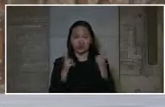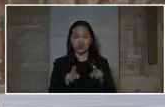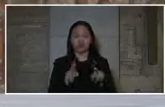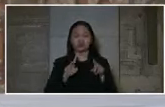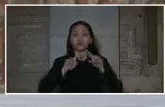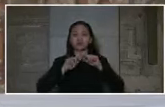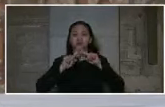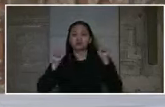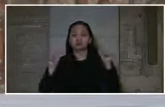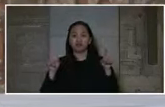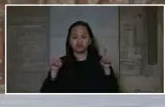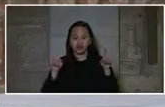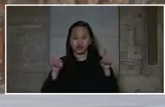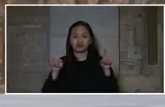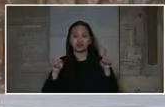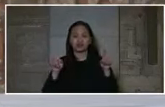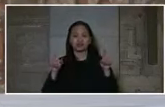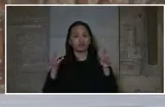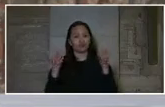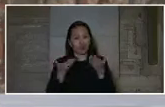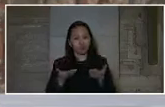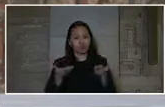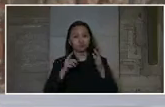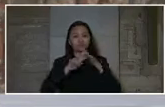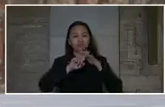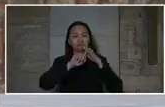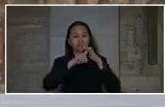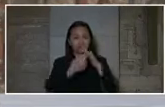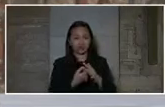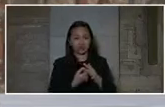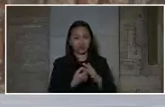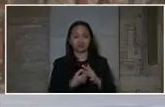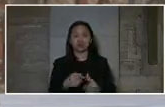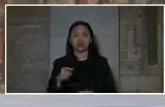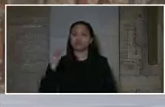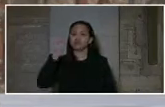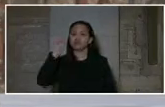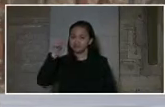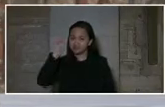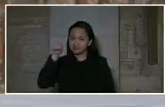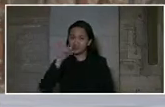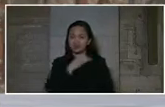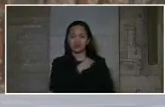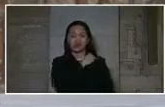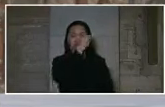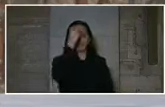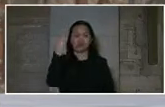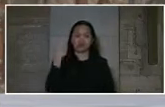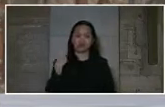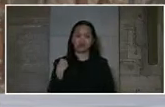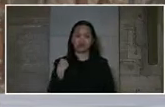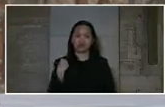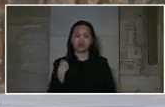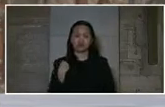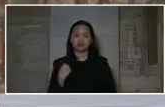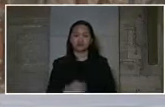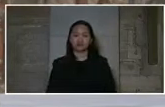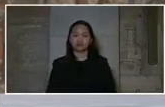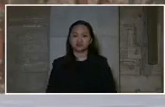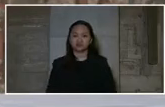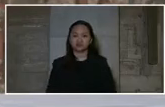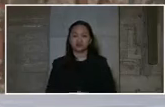Yan. Diyan nagmumula ang pag-oo ni Maria, ang